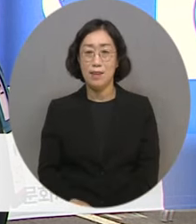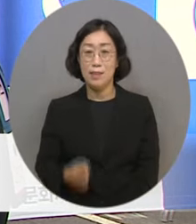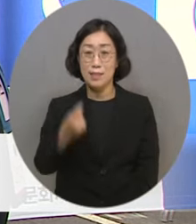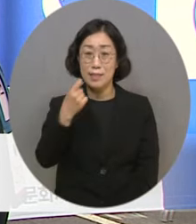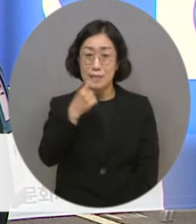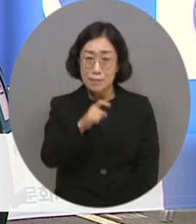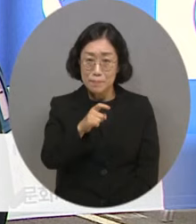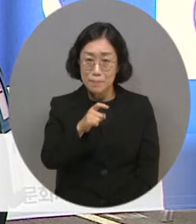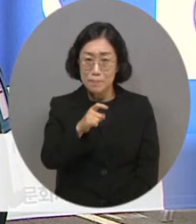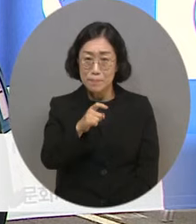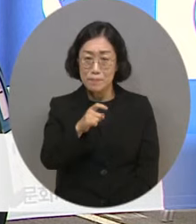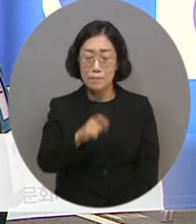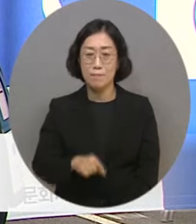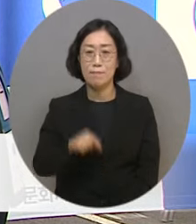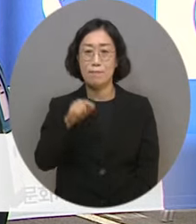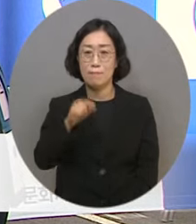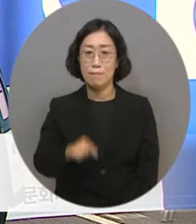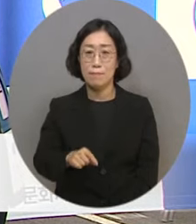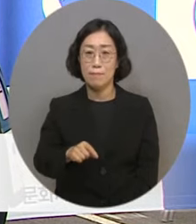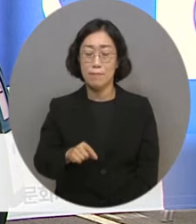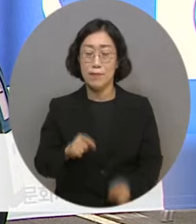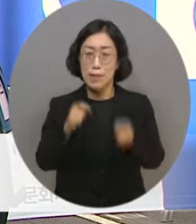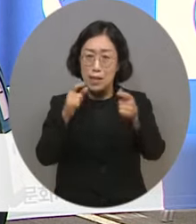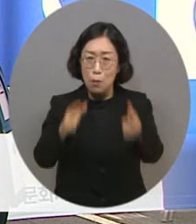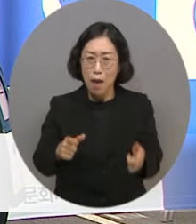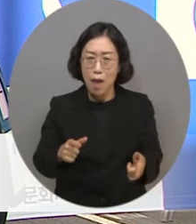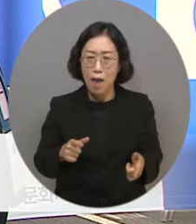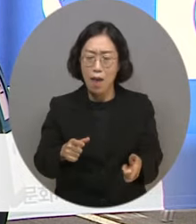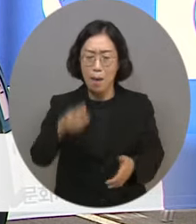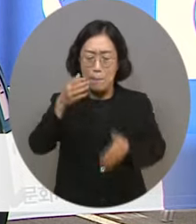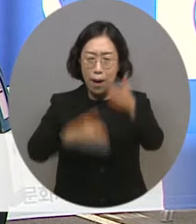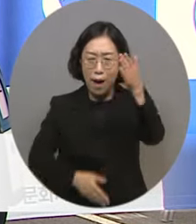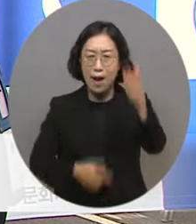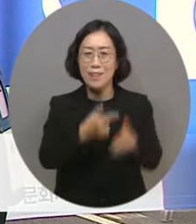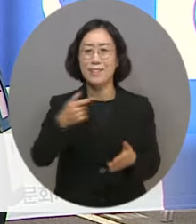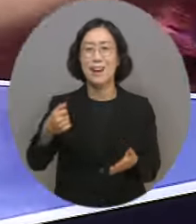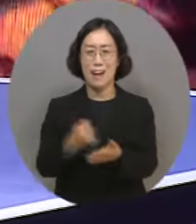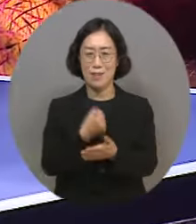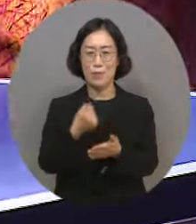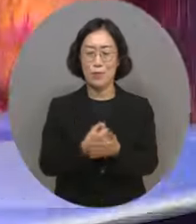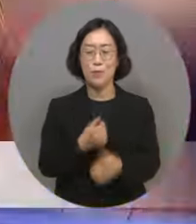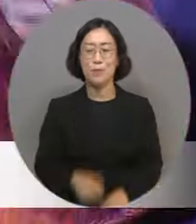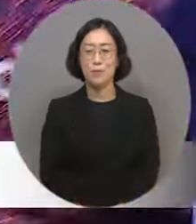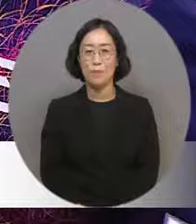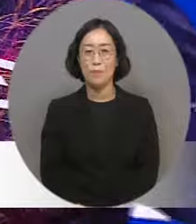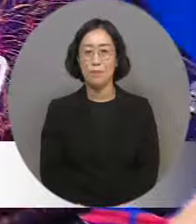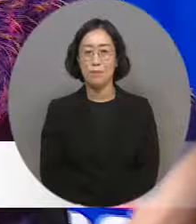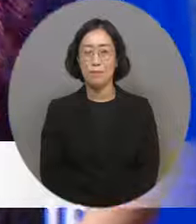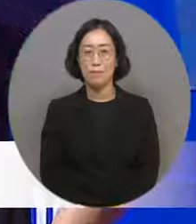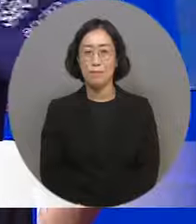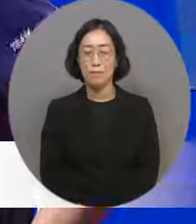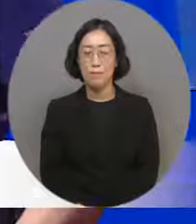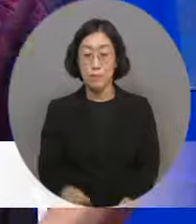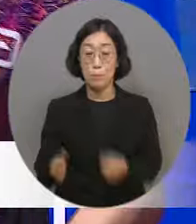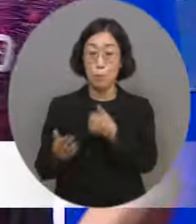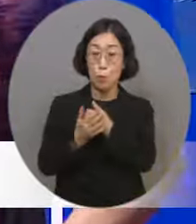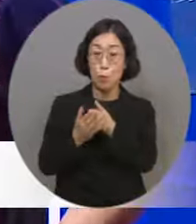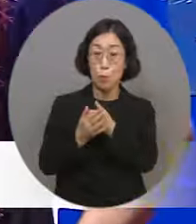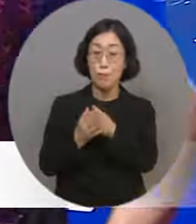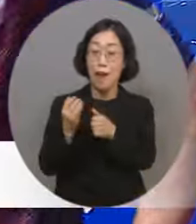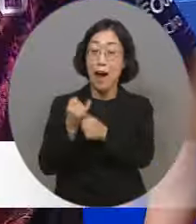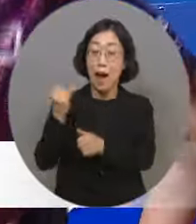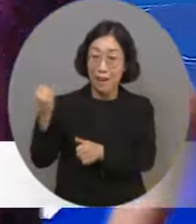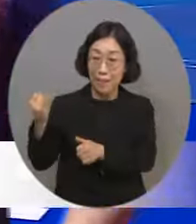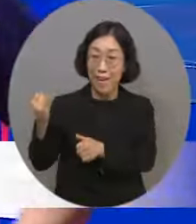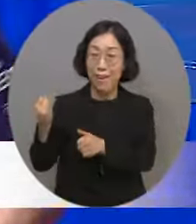된다고 생각하거든요. 그래서 기회가 왔는데 그걸 못 잡은 게 너무 아쉬웠던 것 같아요. 이제는 든든한 지원군인